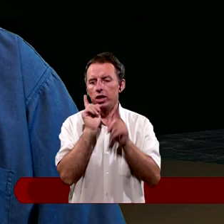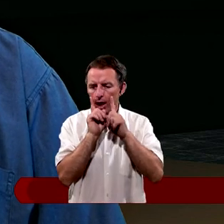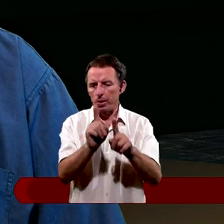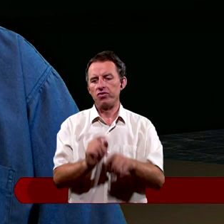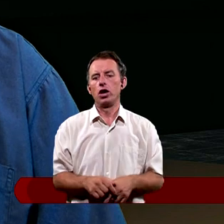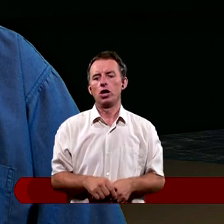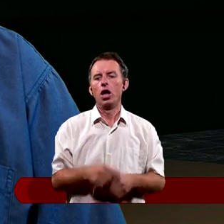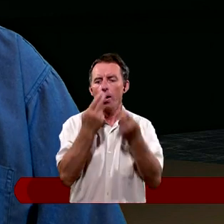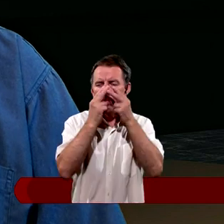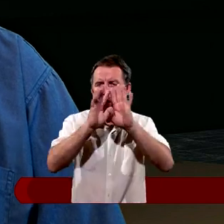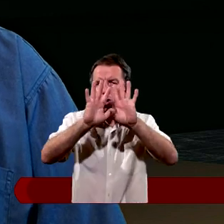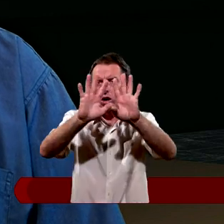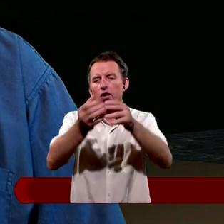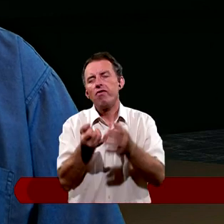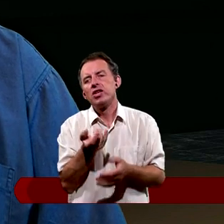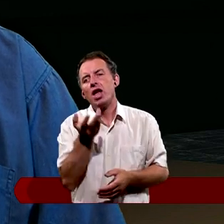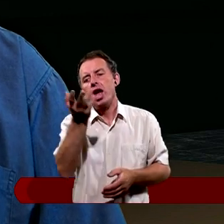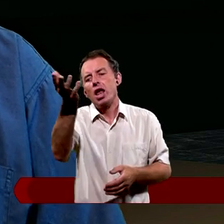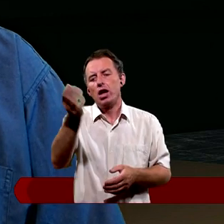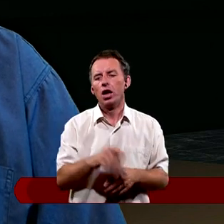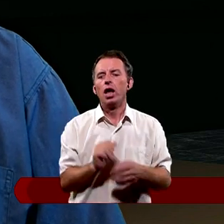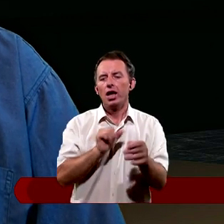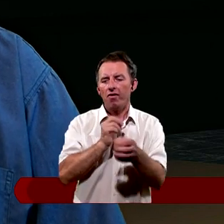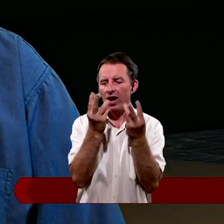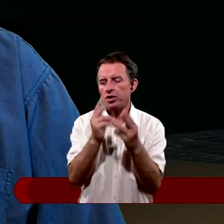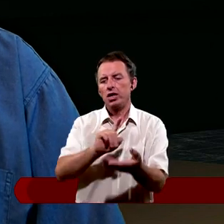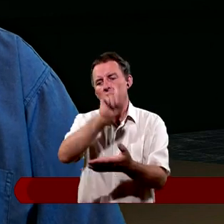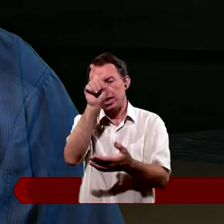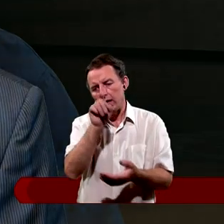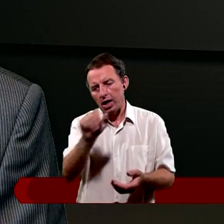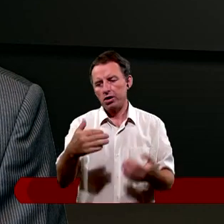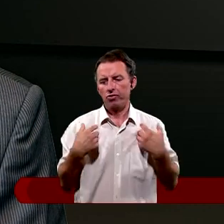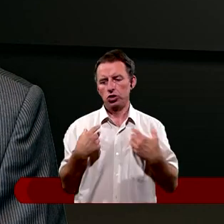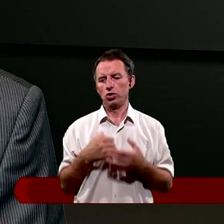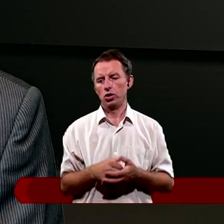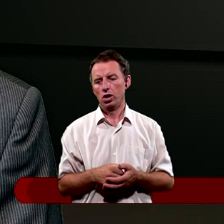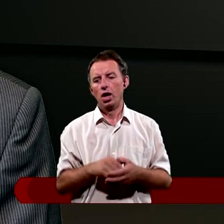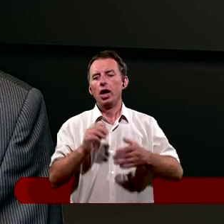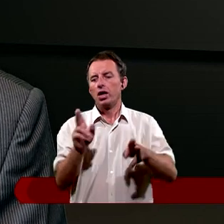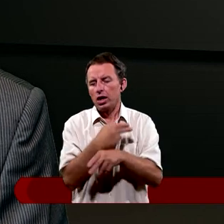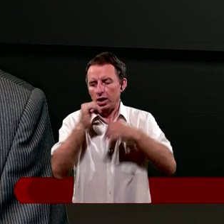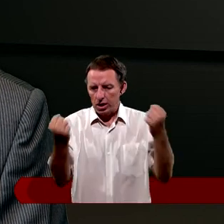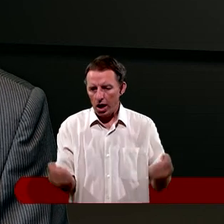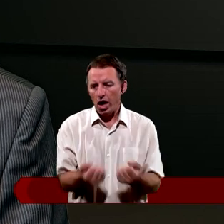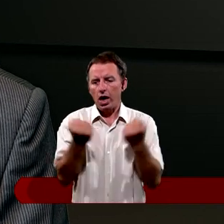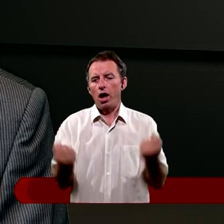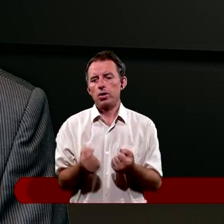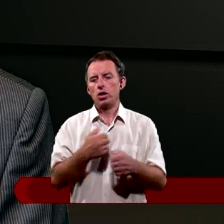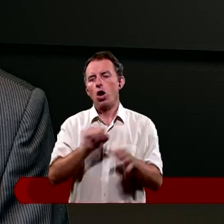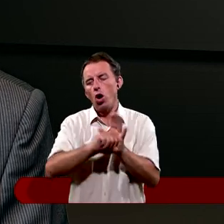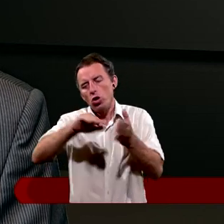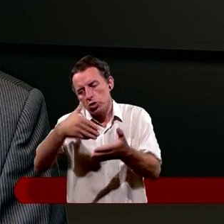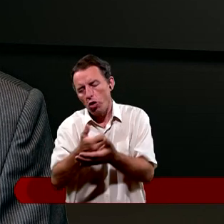ona naprawdę pokazuje bardzo wiele istotnych zagadnień w tej materii. Kiedy staramy się odnowić